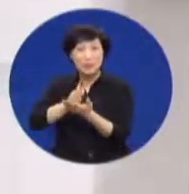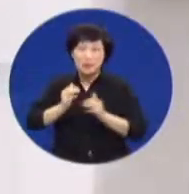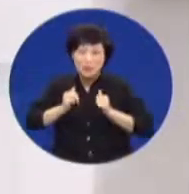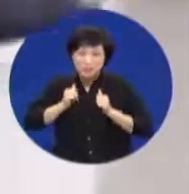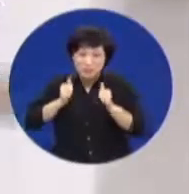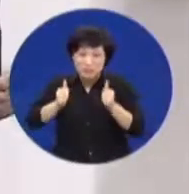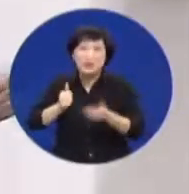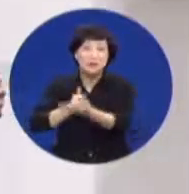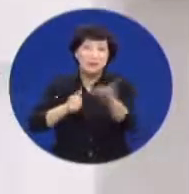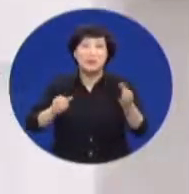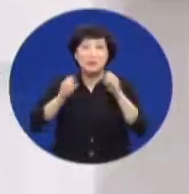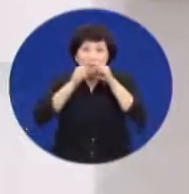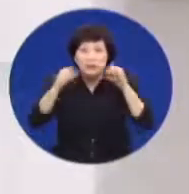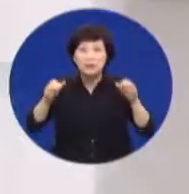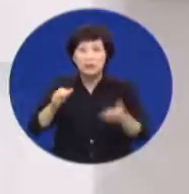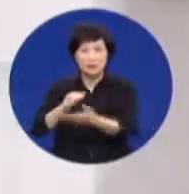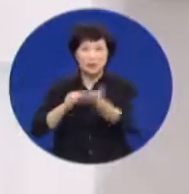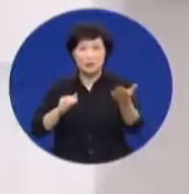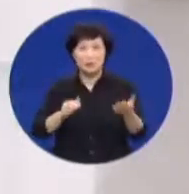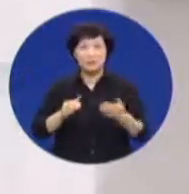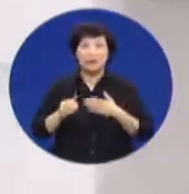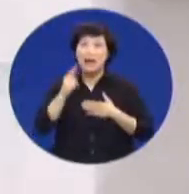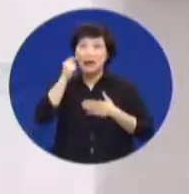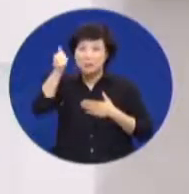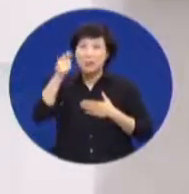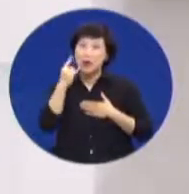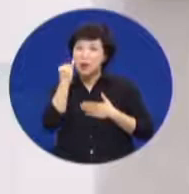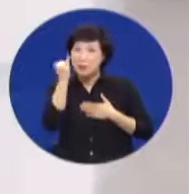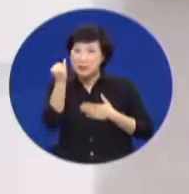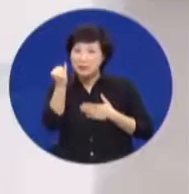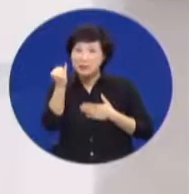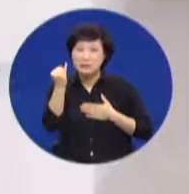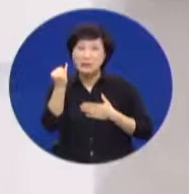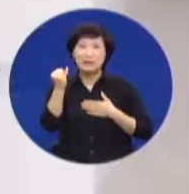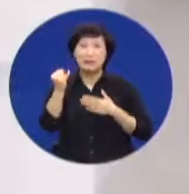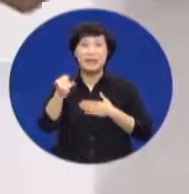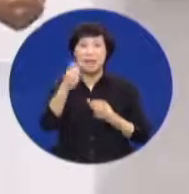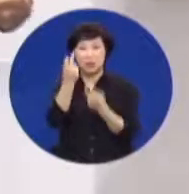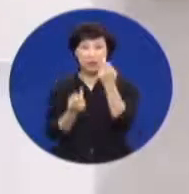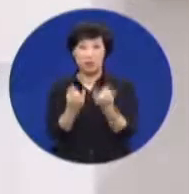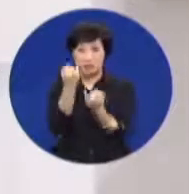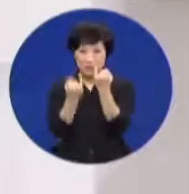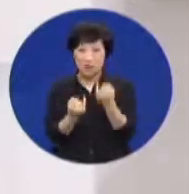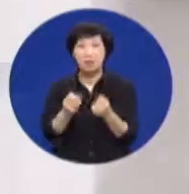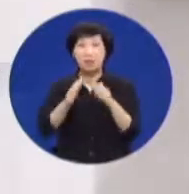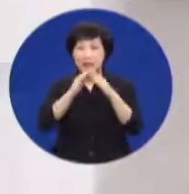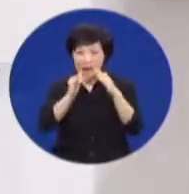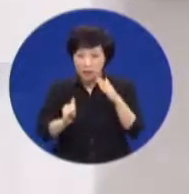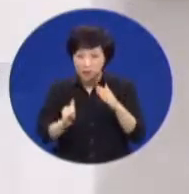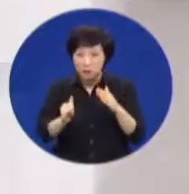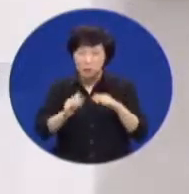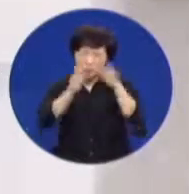부지런히 전해서 우리 아버지 우리 어머니 내 형제 내 식구 내 가족